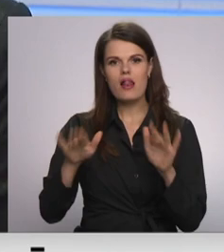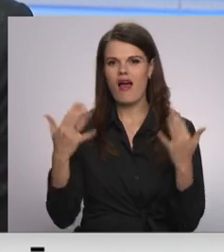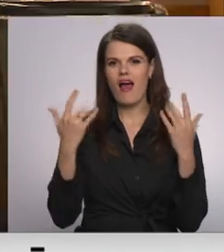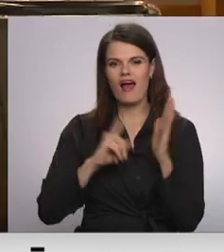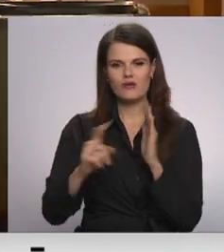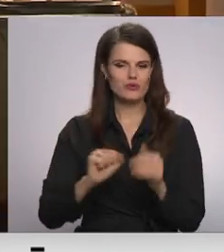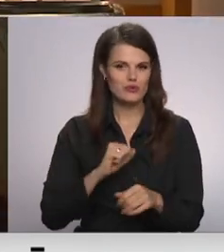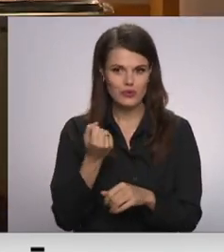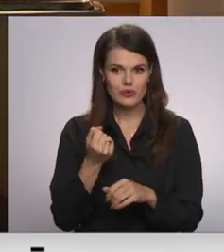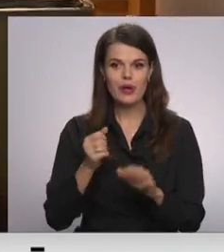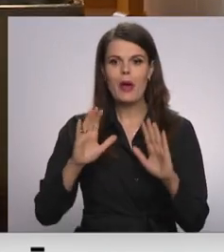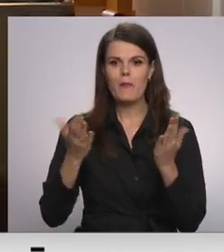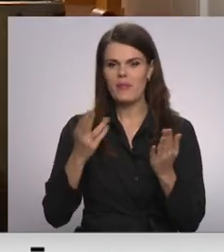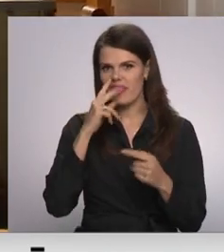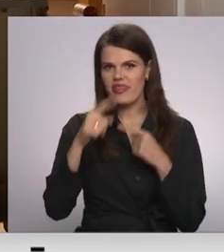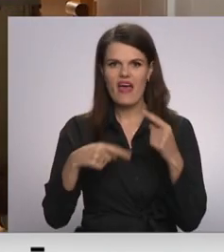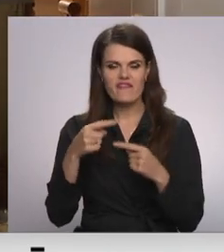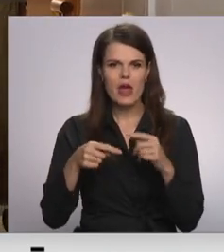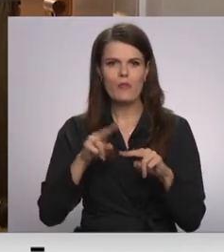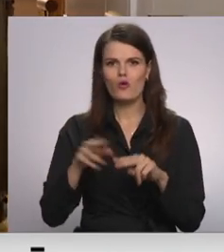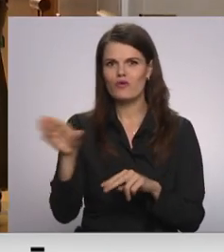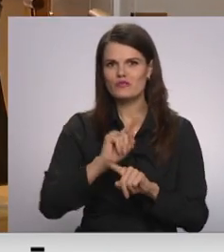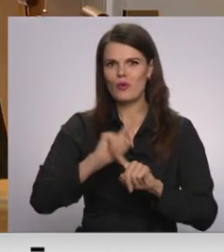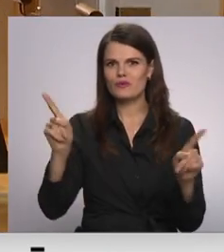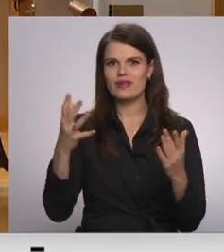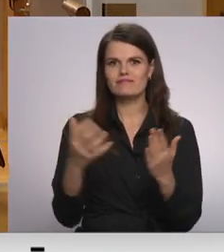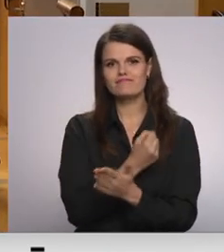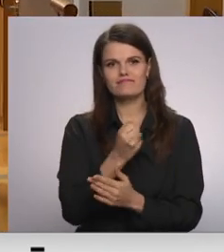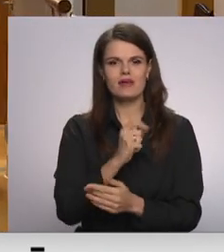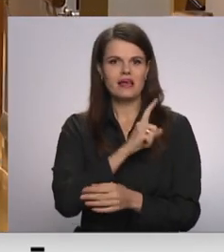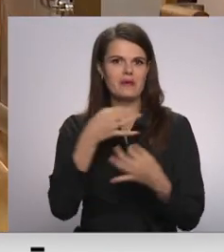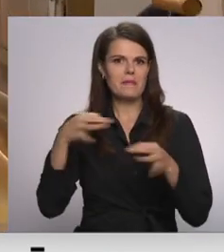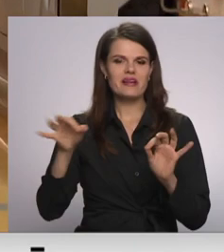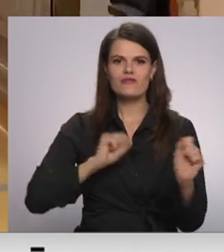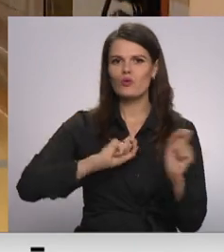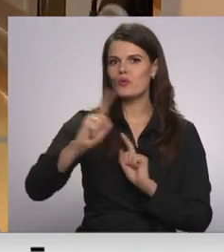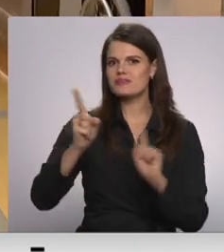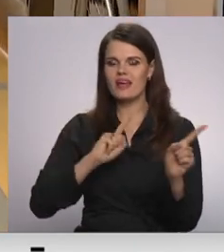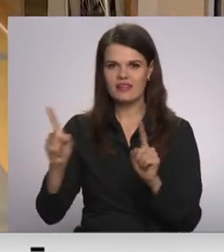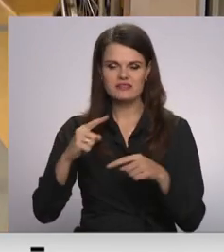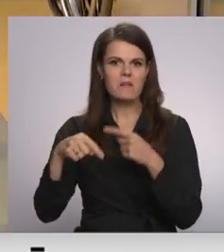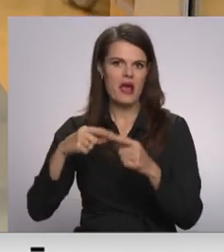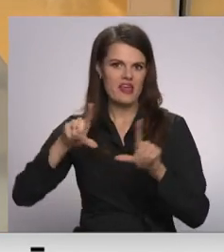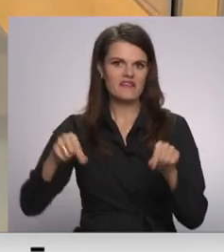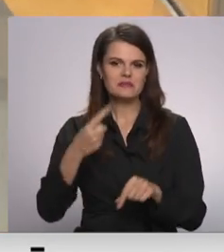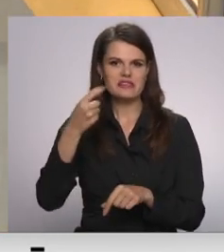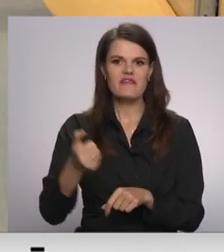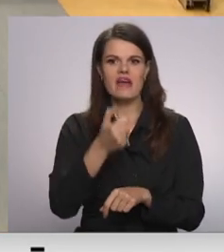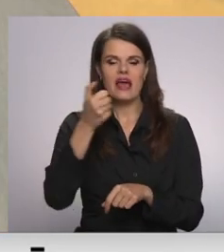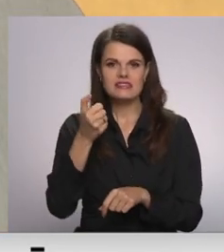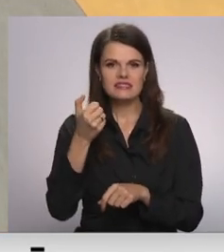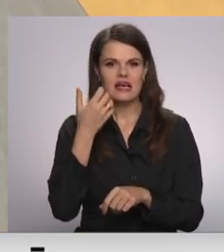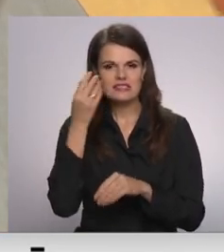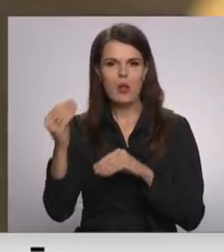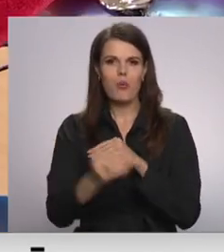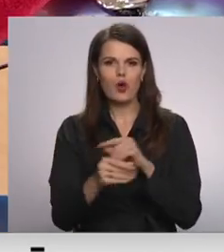to darīt. Tomēr nevienmēr un ne visiem izdodas uzreiz tikt pie iespējas brīvi kustēties. Paiet vismaz gads, kamēr protēzes tāpat kā